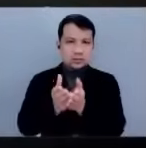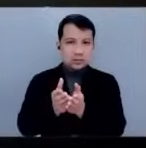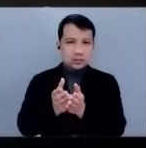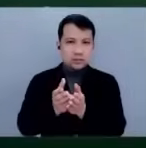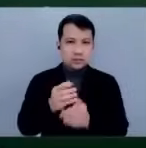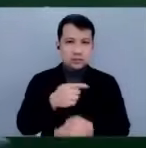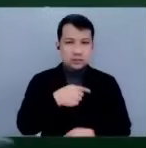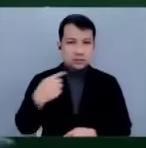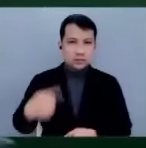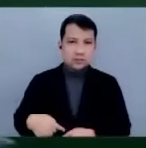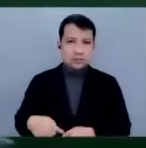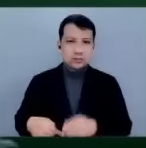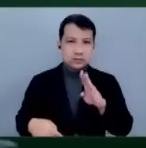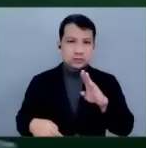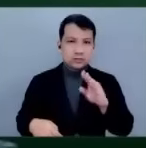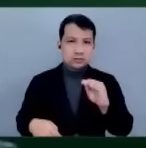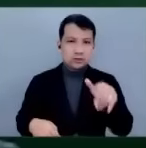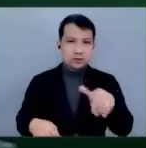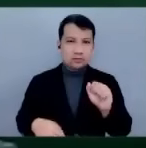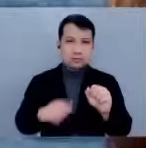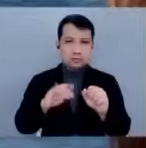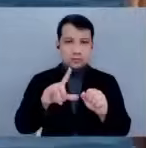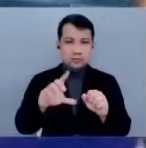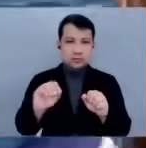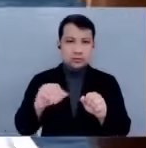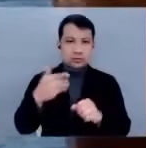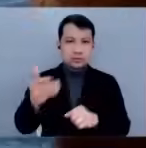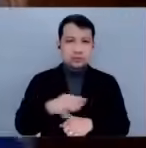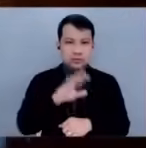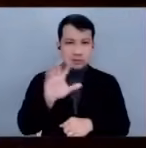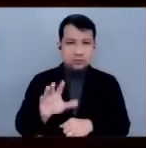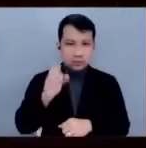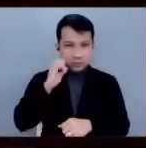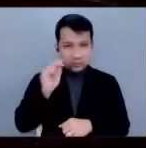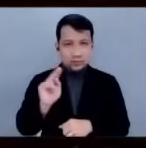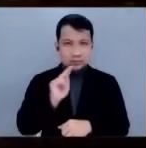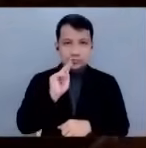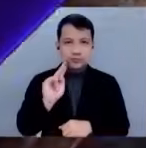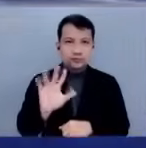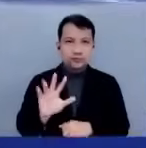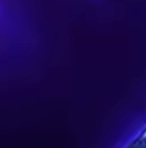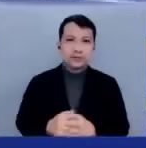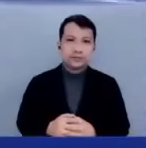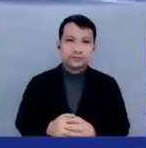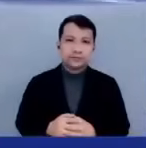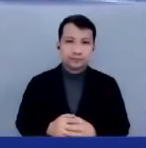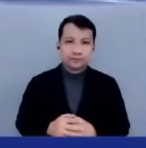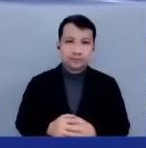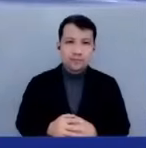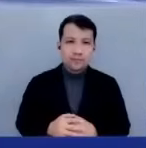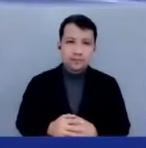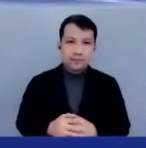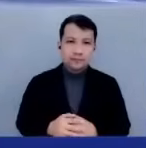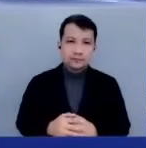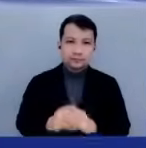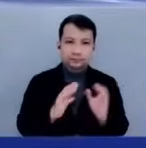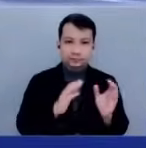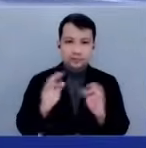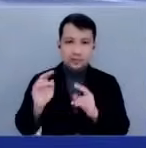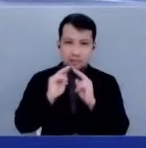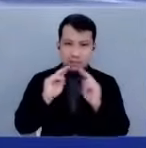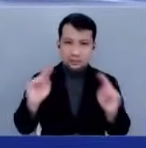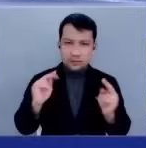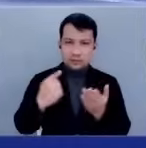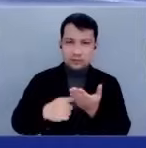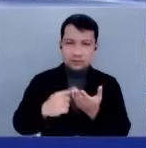de Masinloc. Nagbabalita mula sa frontline, Elaine Fulgencio, News 5. Samantala, mainit na pinag-uusapan